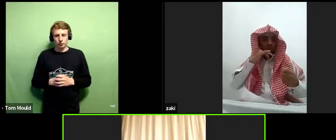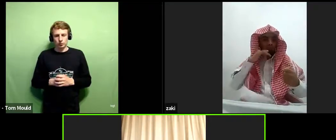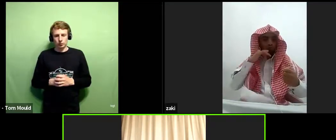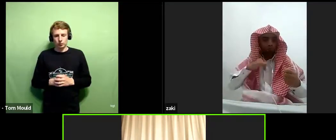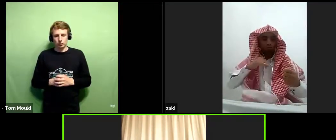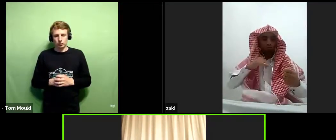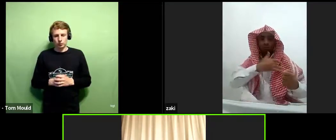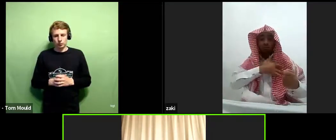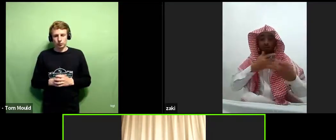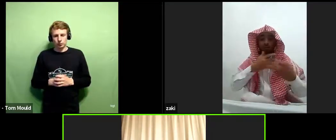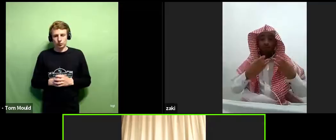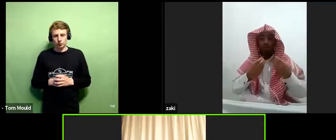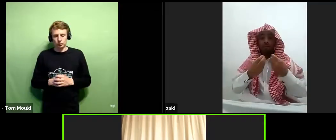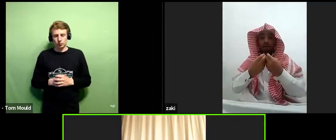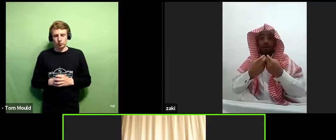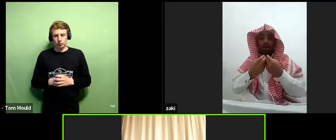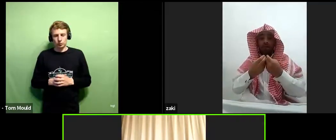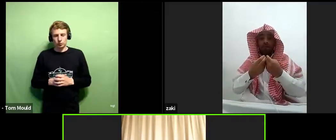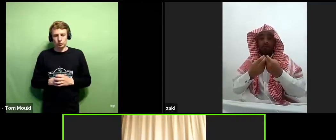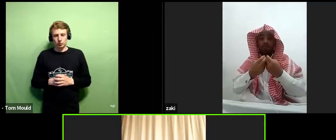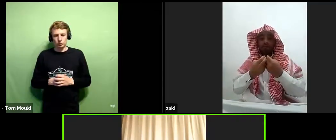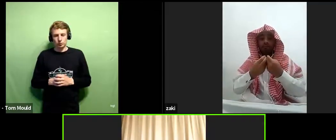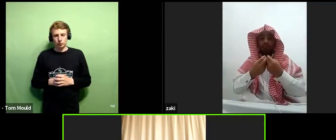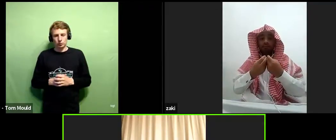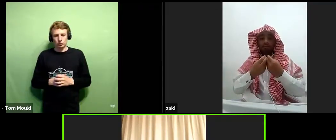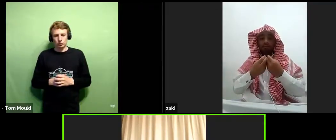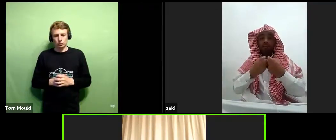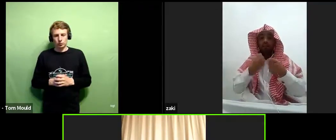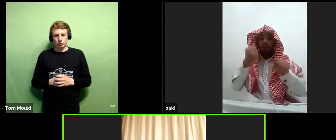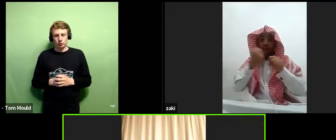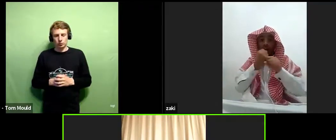الباء للتعدية فيكون العمل